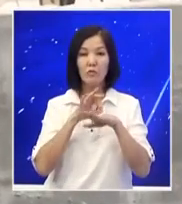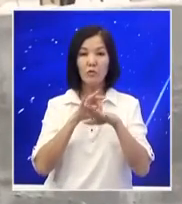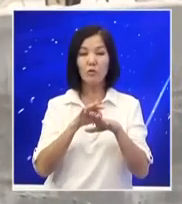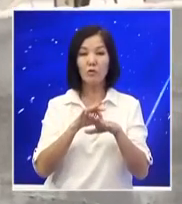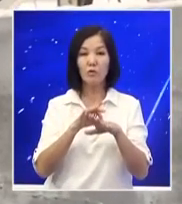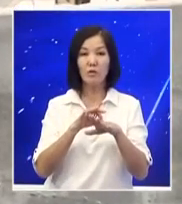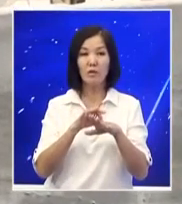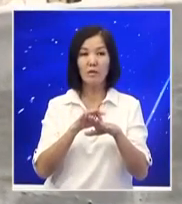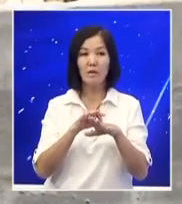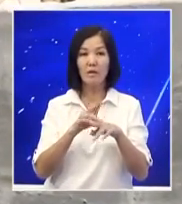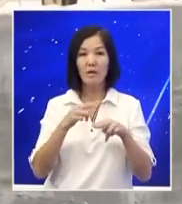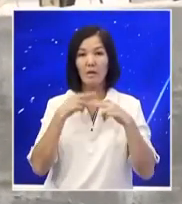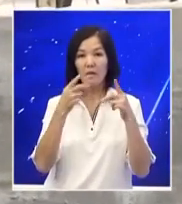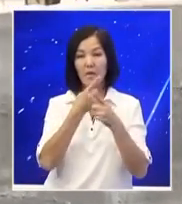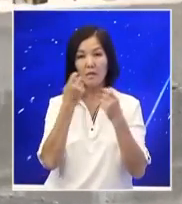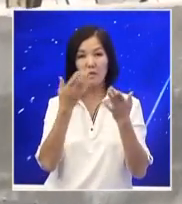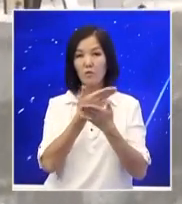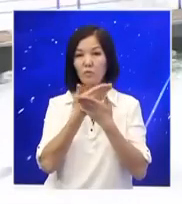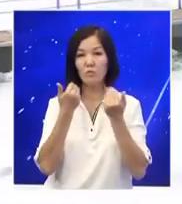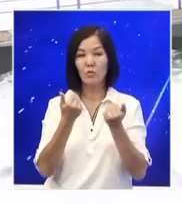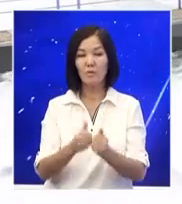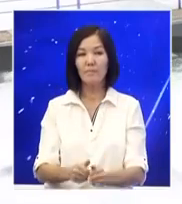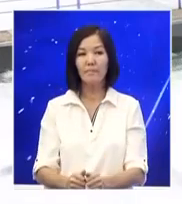Ешқандай ескертулер болған жоқ дейді мамандар.